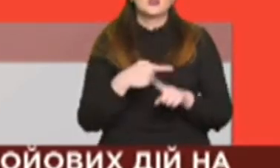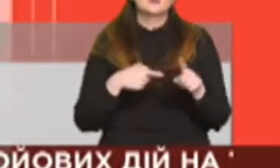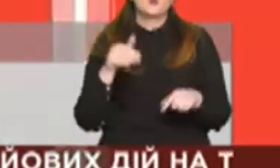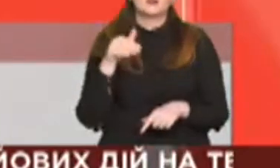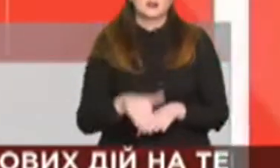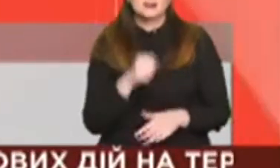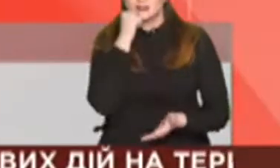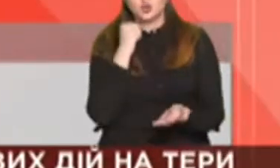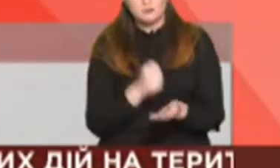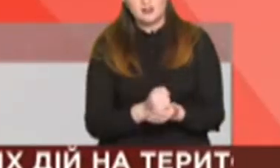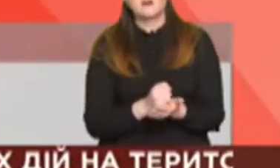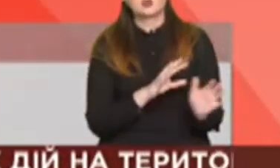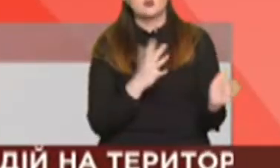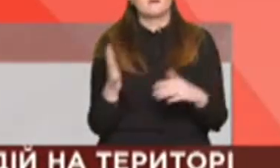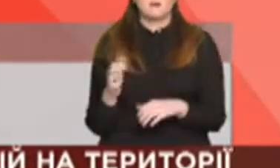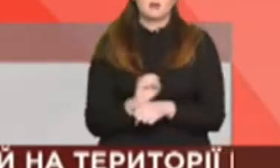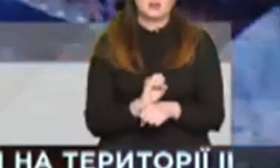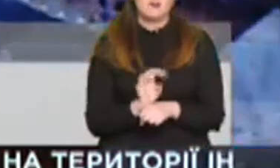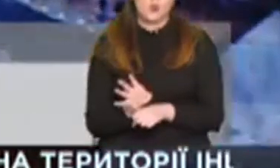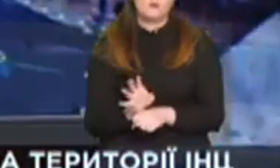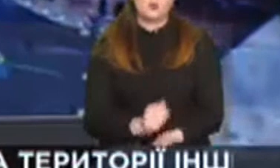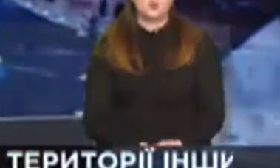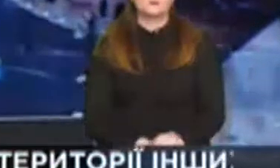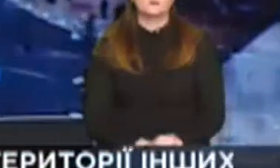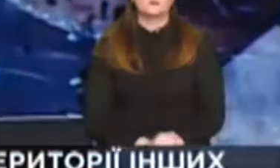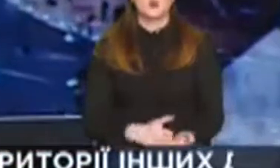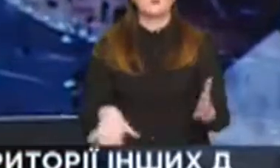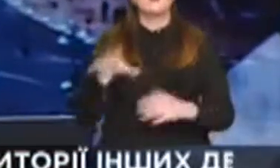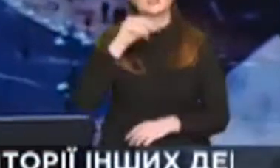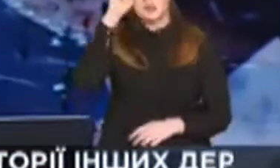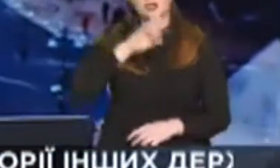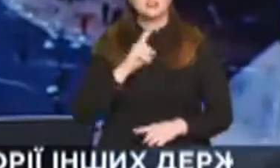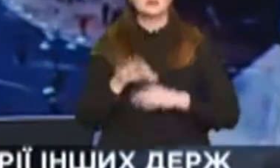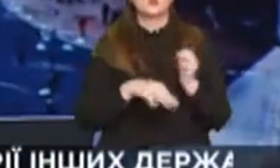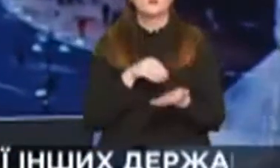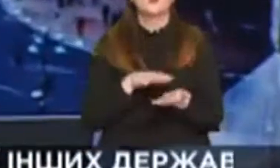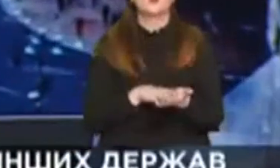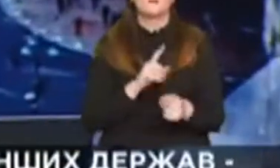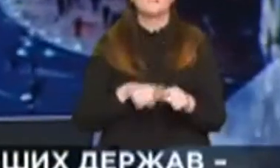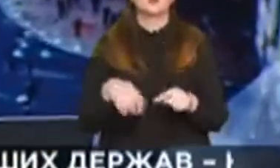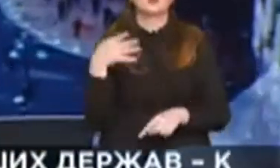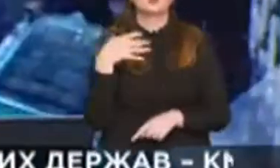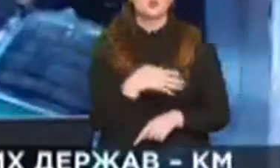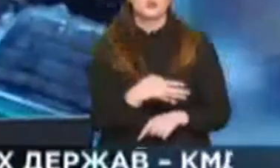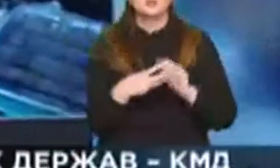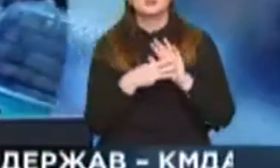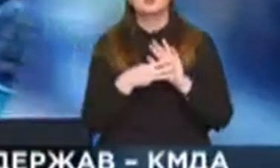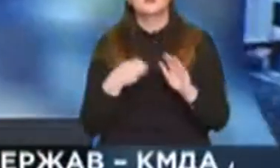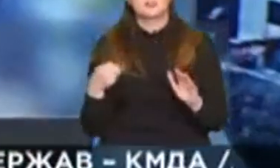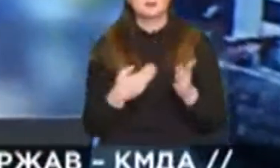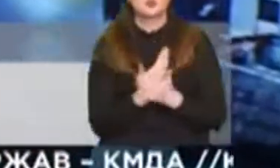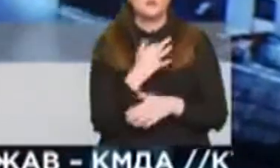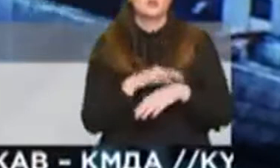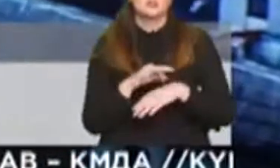131,5 тисячі підтверджених випадків ковіду. По всій країні за добу зафіксували майже 4800